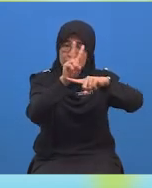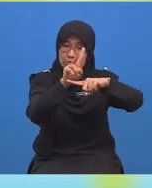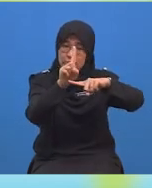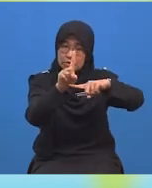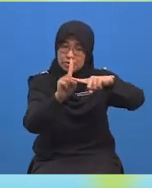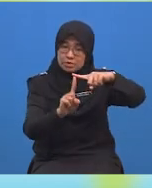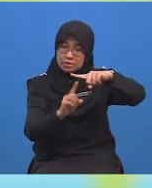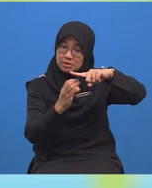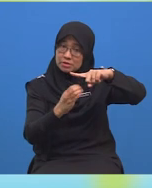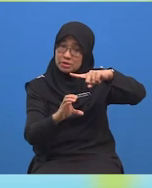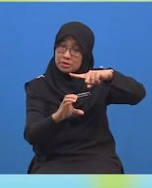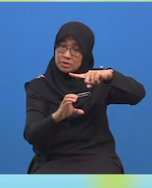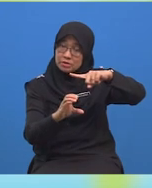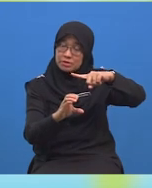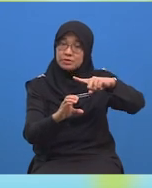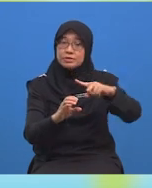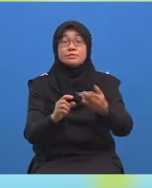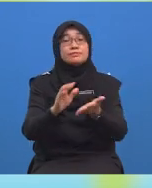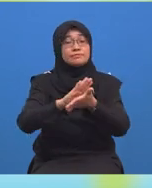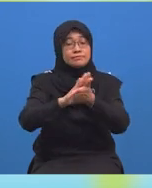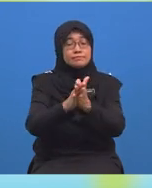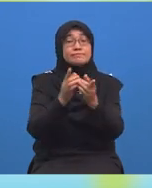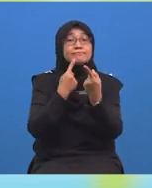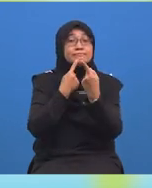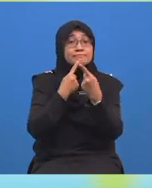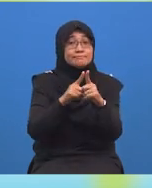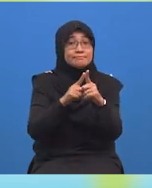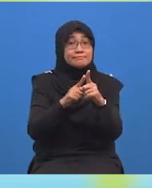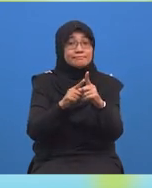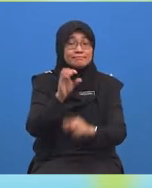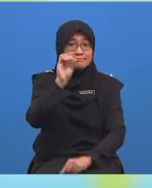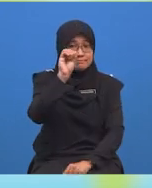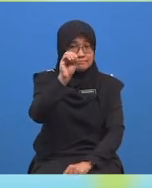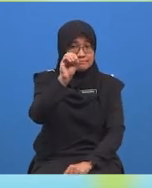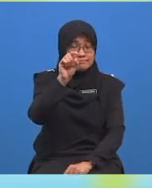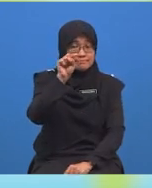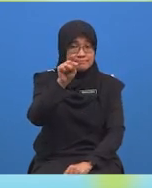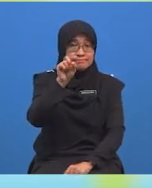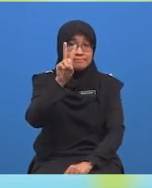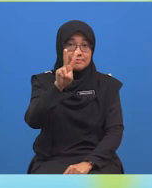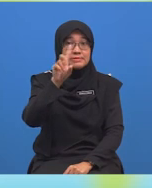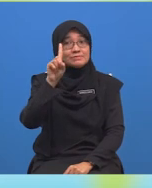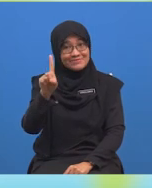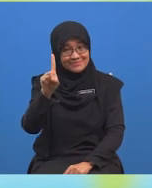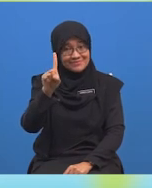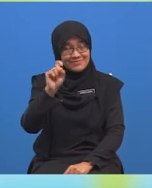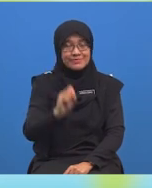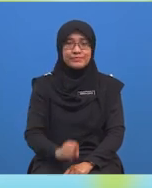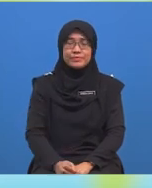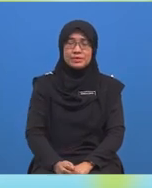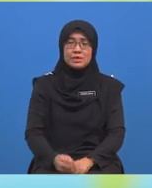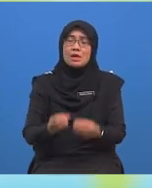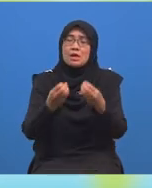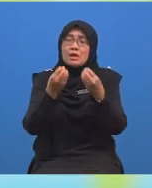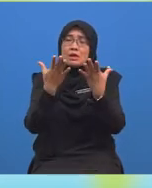21/100. Oleh itu, jawapannya ialah sifar perpuluhan 21. Mengapa